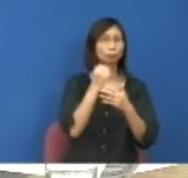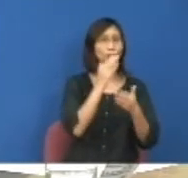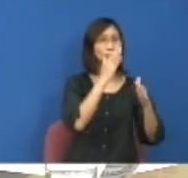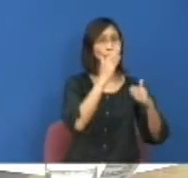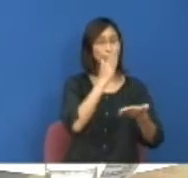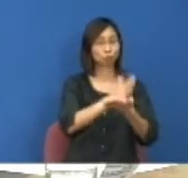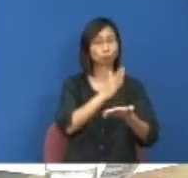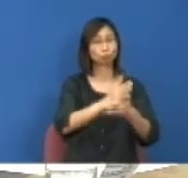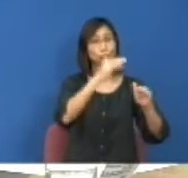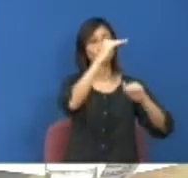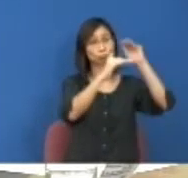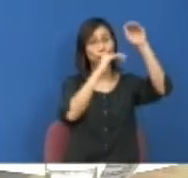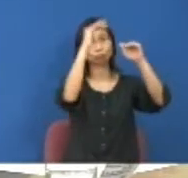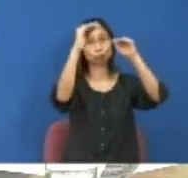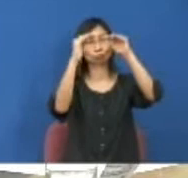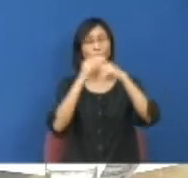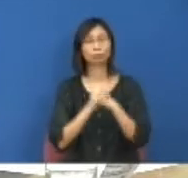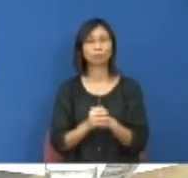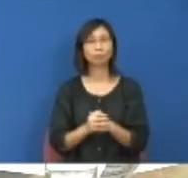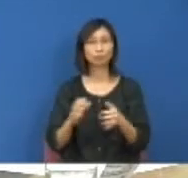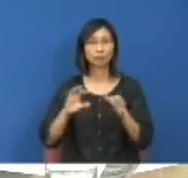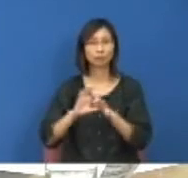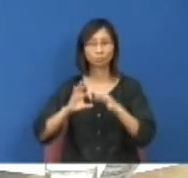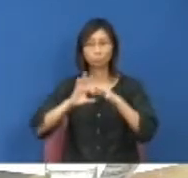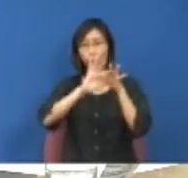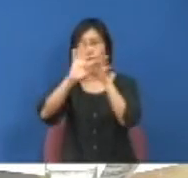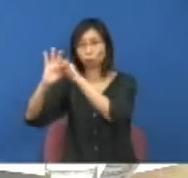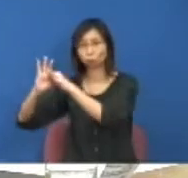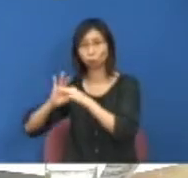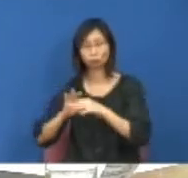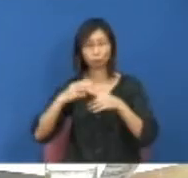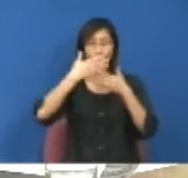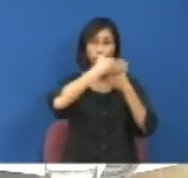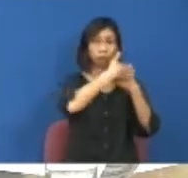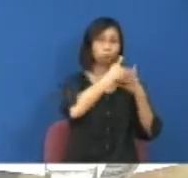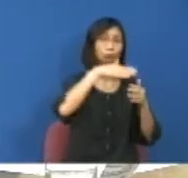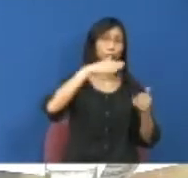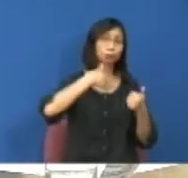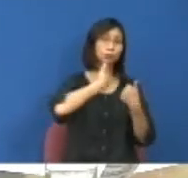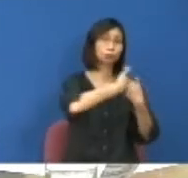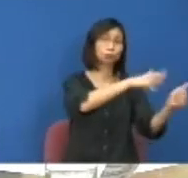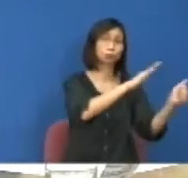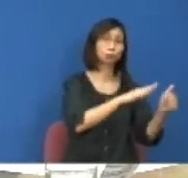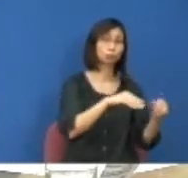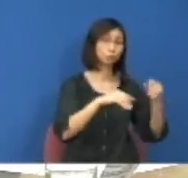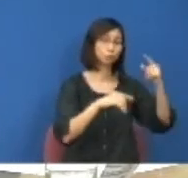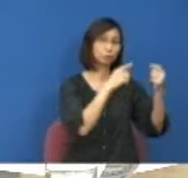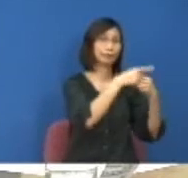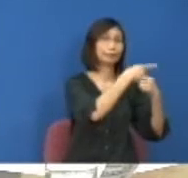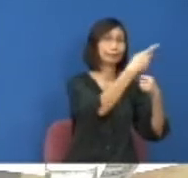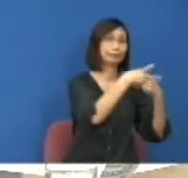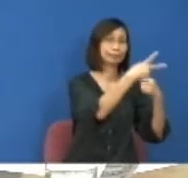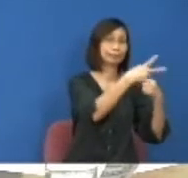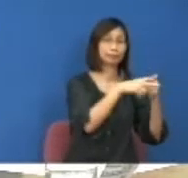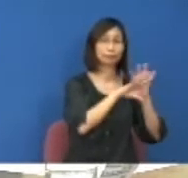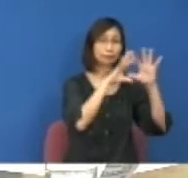聯合咗起嚟，是趕第一、第二等級落台，咁跟住第三等級裏邊都分裂啦。呢個就係所謂即係好清